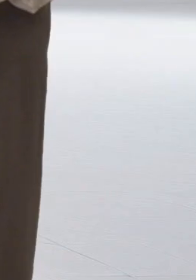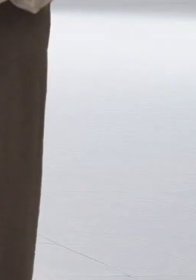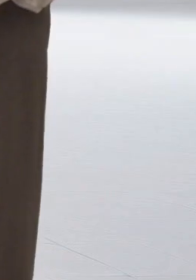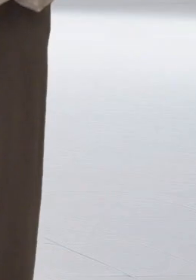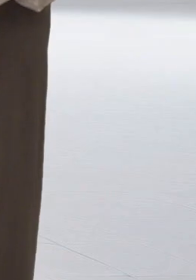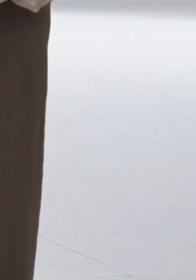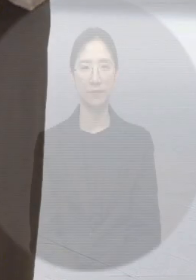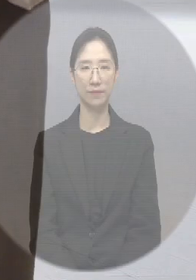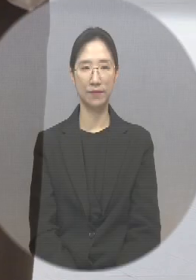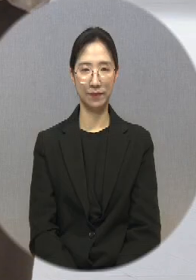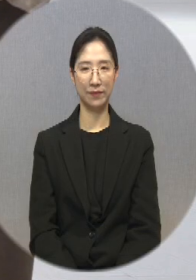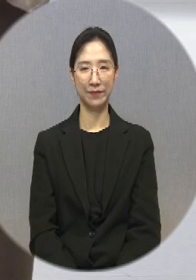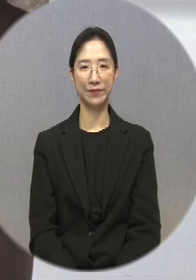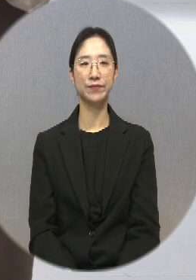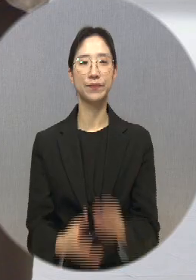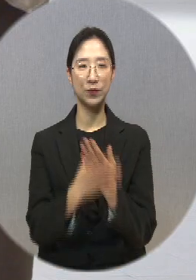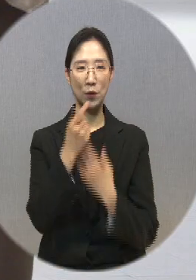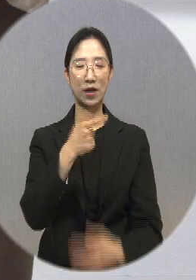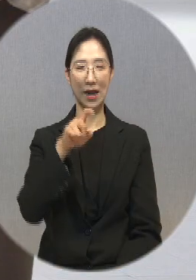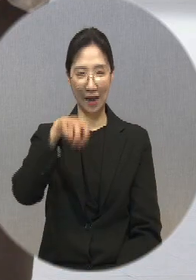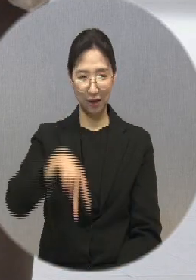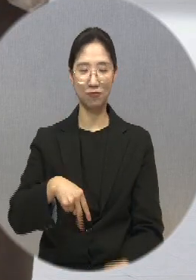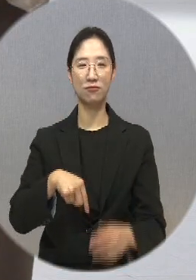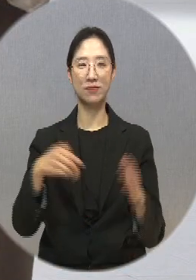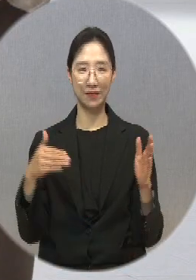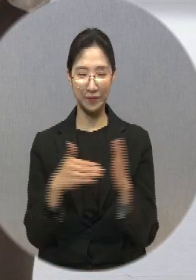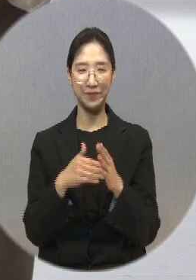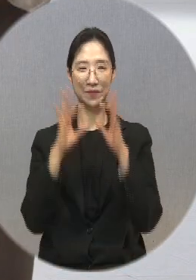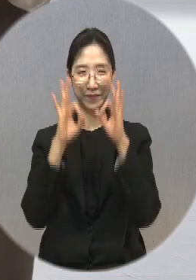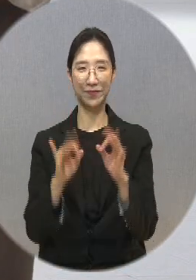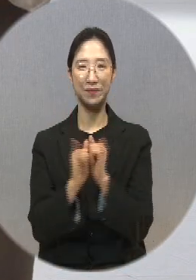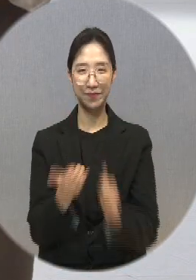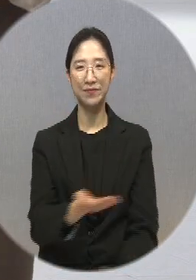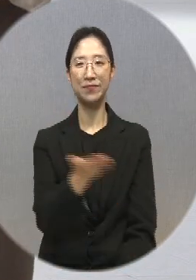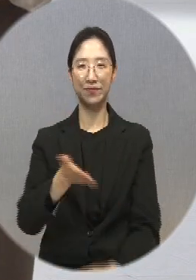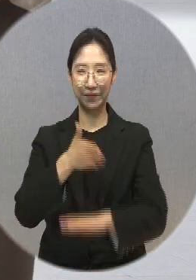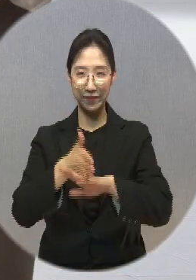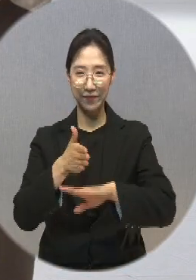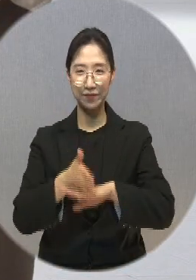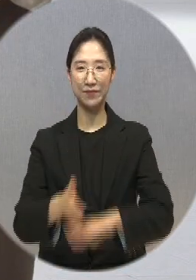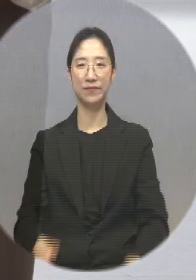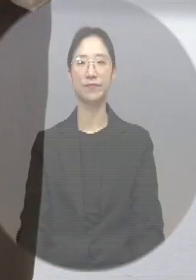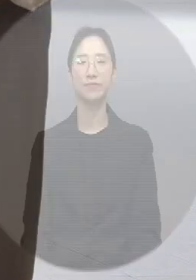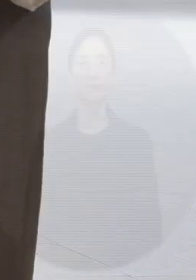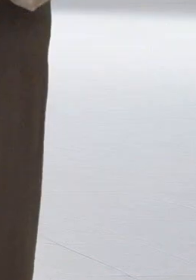이상으로 통일 나우를 마칩니다. 시청해주신 여러분 고맙습니다.